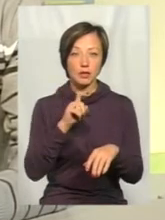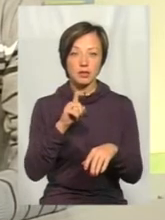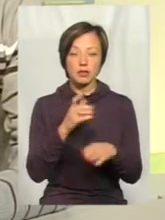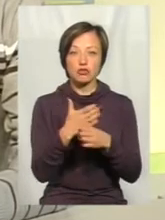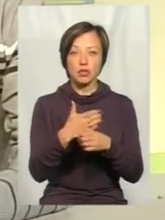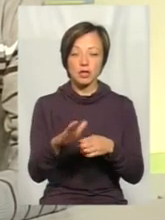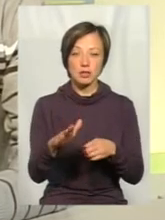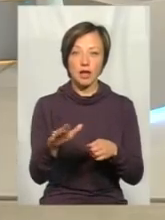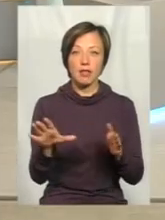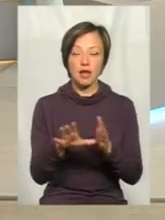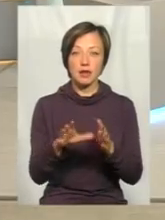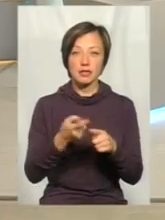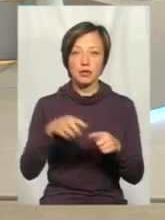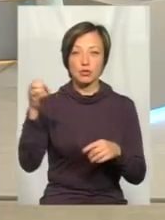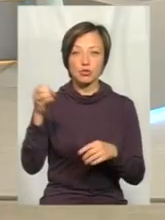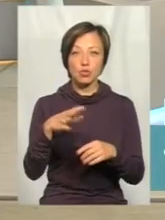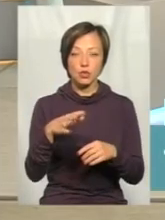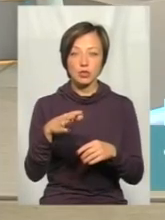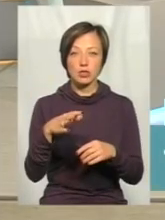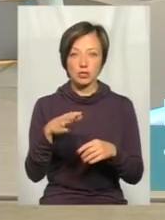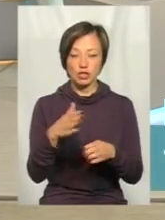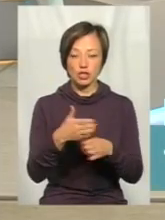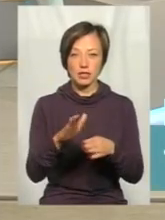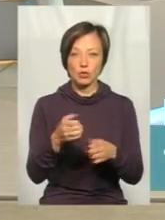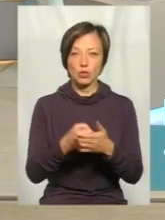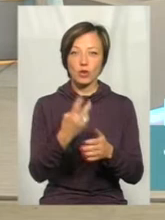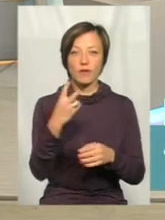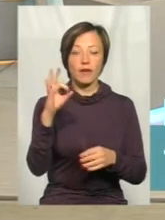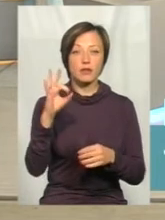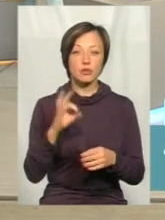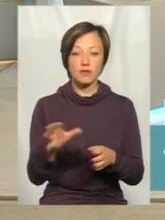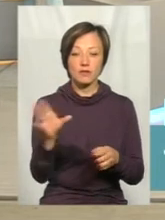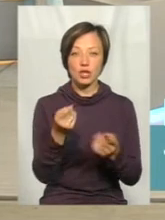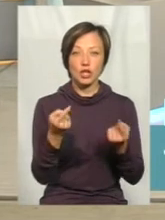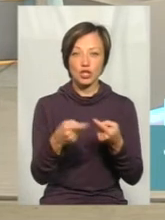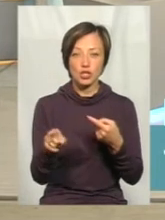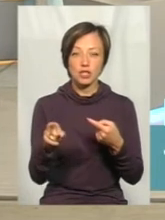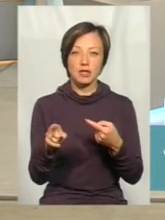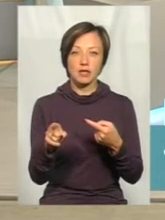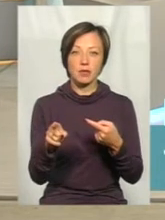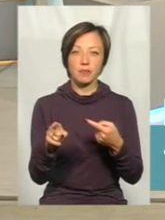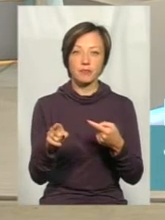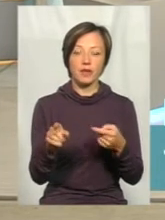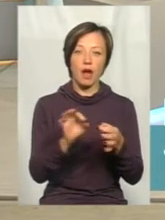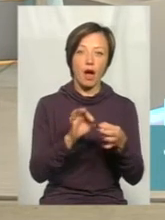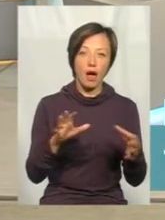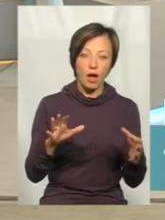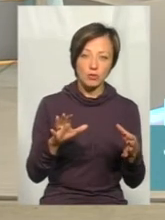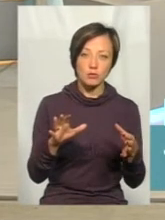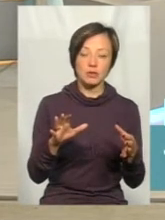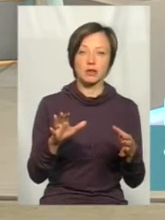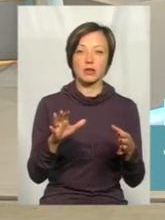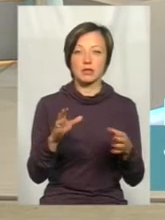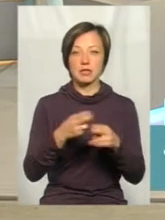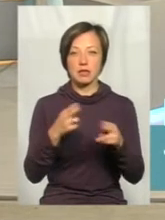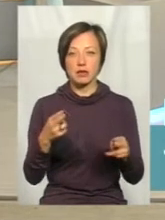частка відновлених джерел енергії, це сонячна, вітрова і біомаса, до 2%. Все інше, там колега говорив, да, там, що атом нас генерує